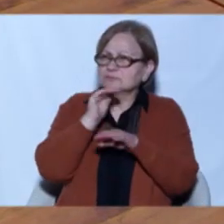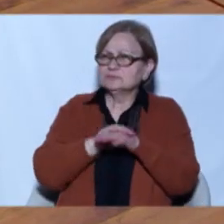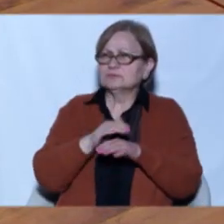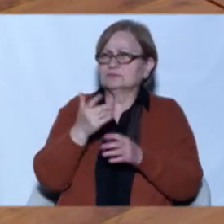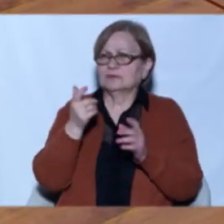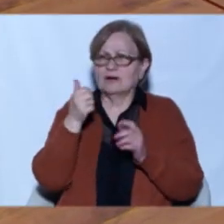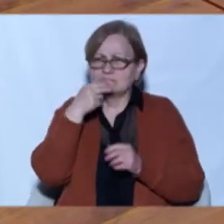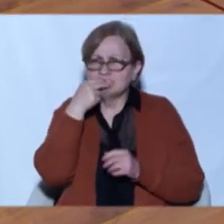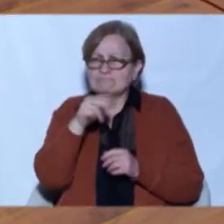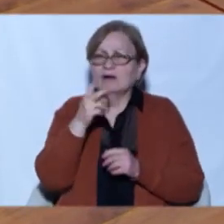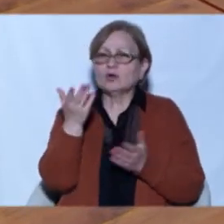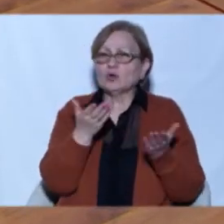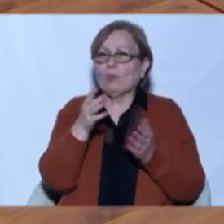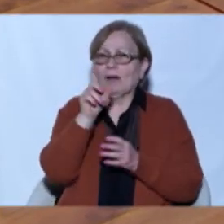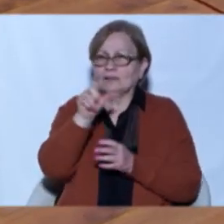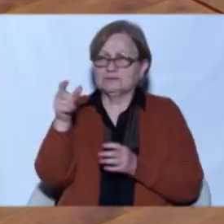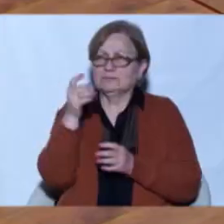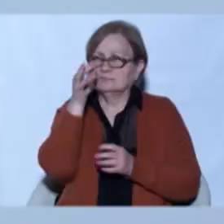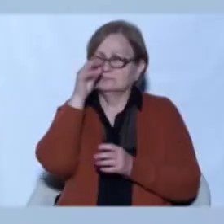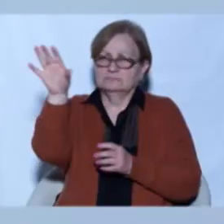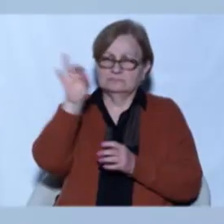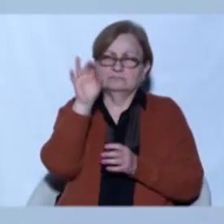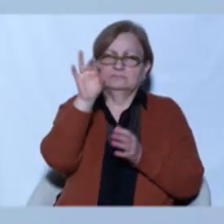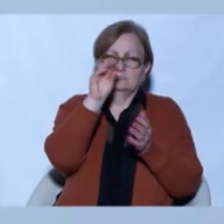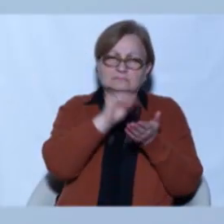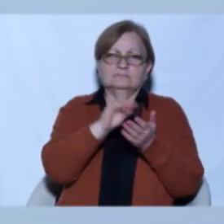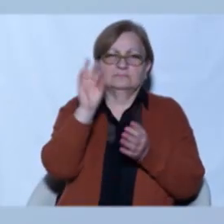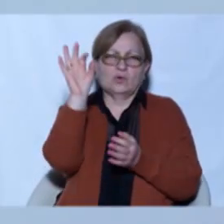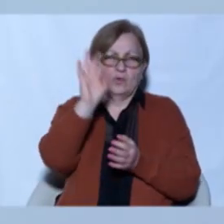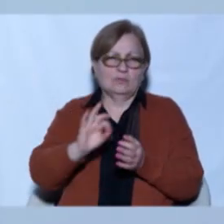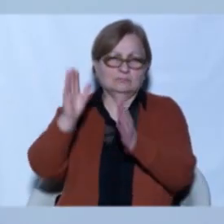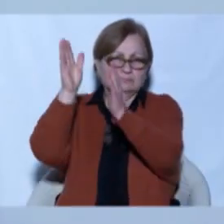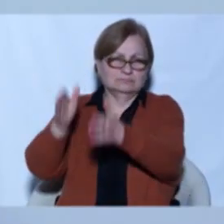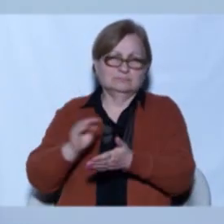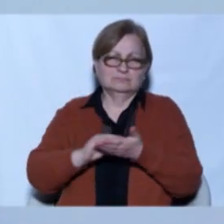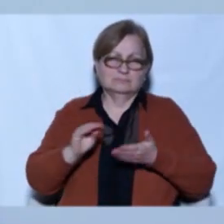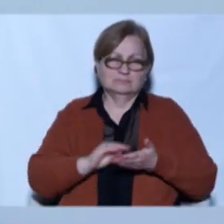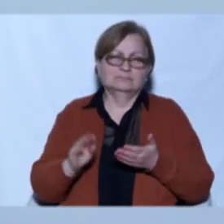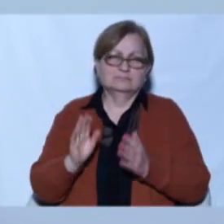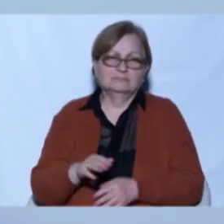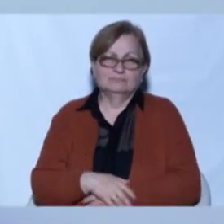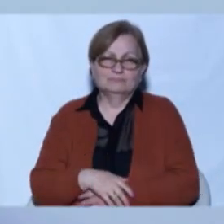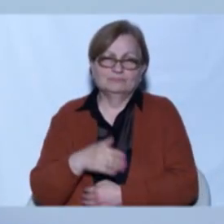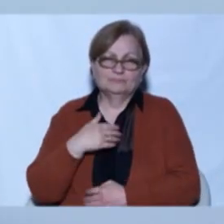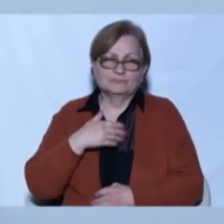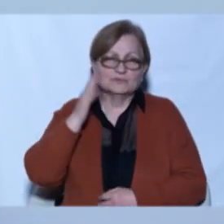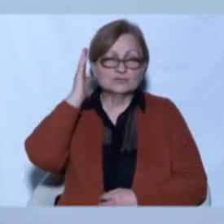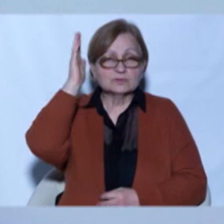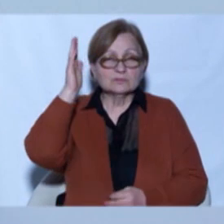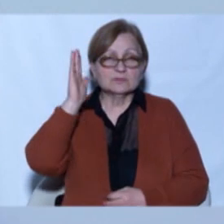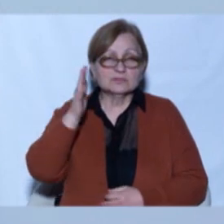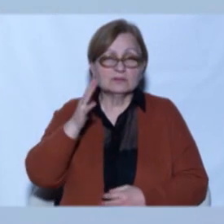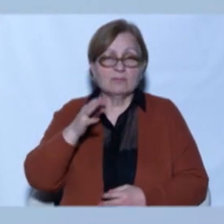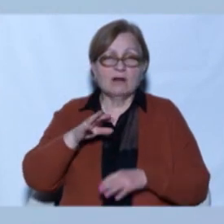დაასაბუთე, რატომ ფიქრობ ასე. ჩვენი მომავალი გაკვეთილის თემა იქნება